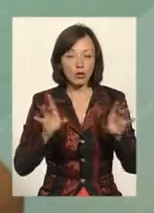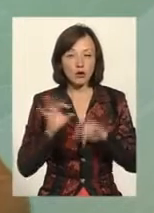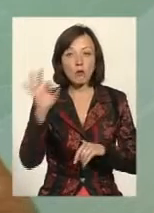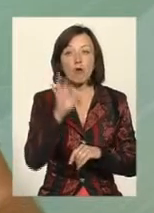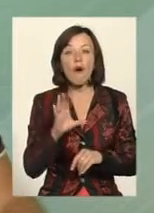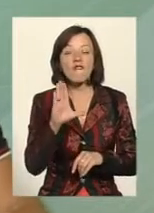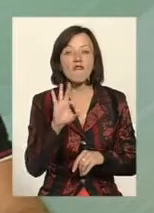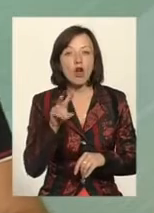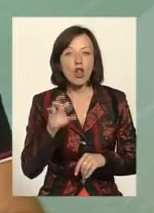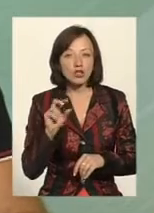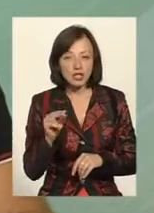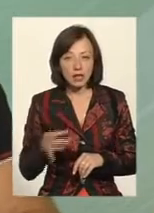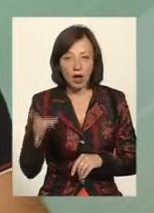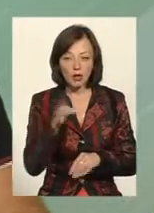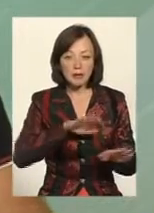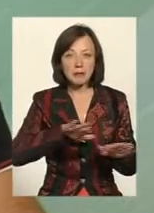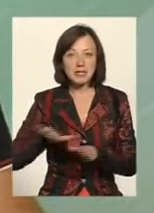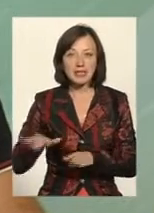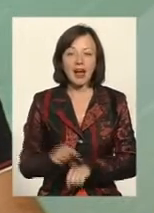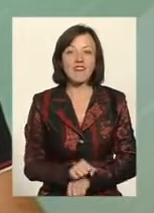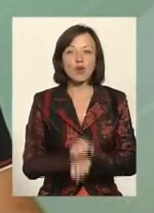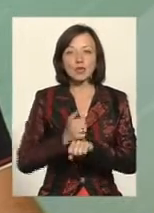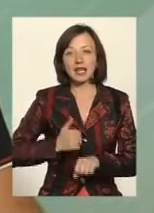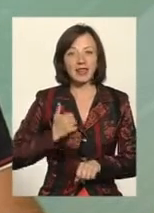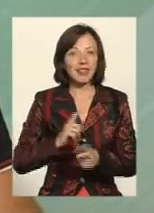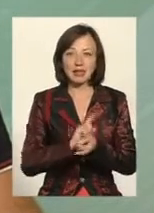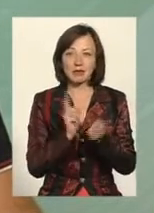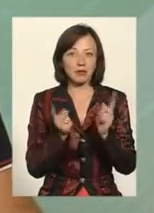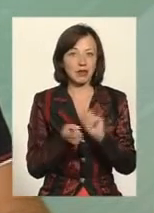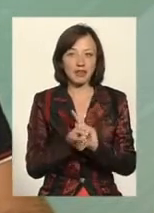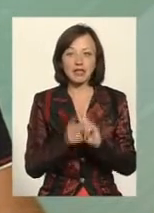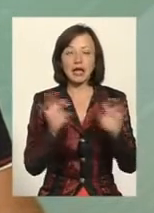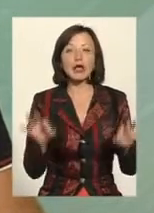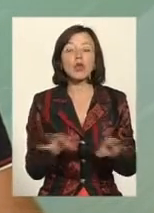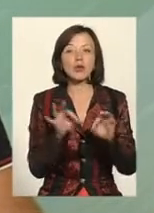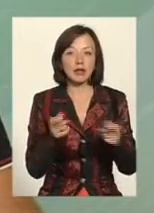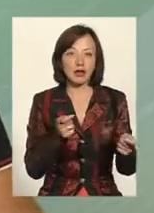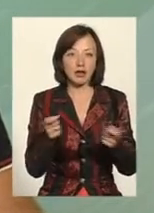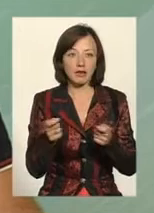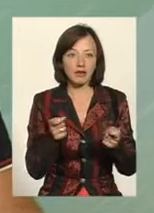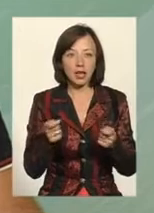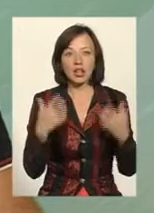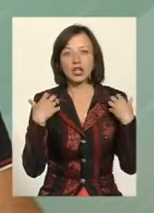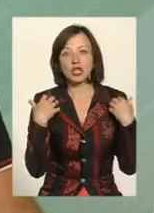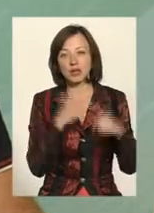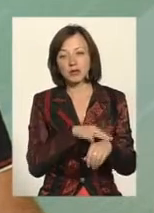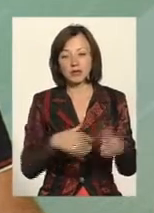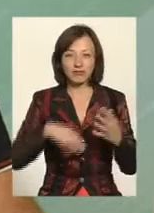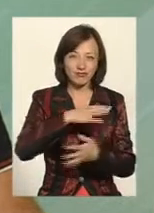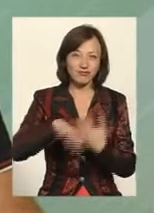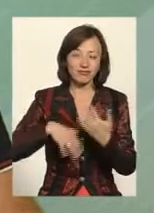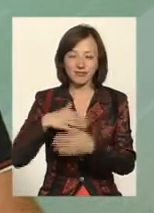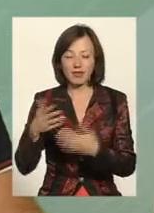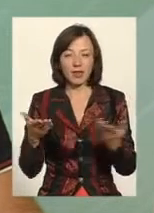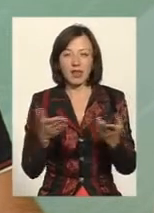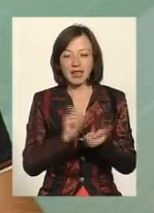район. Після Революції Гідності не змінився жоден керівник, ну, крім начальника міліції. Їх також тасують, перекидають і так далі. Жоден